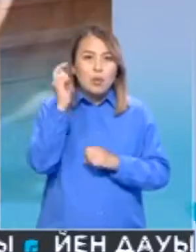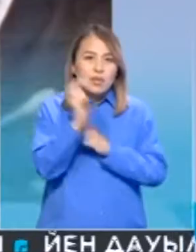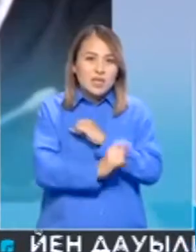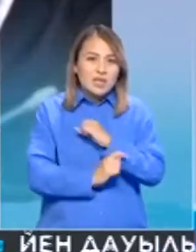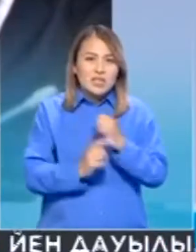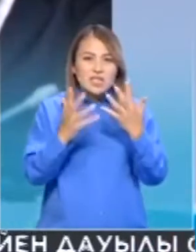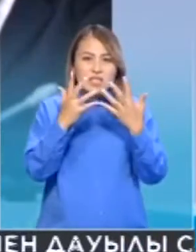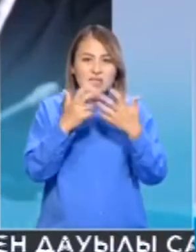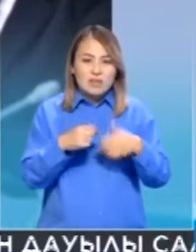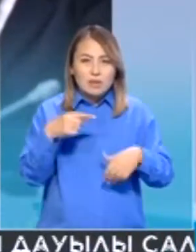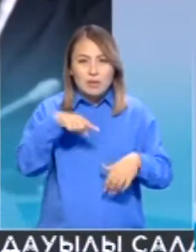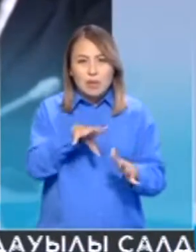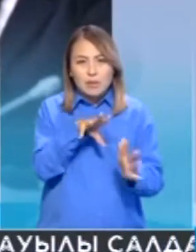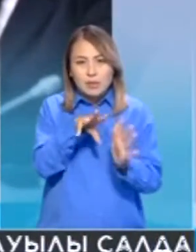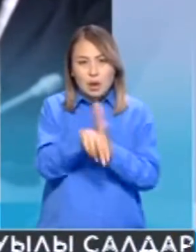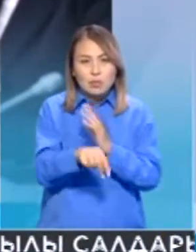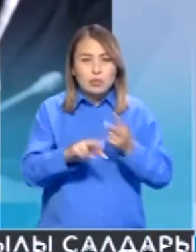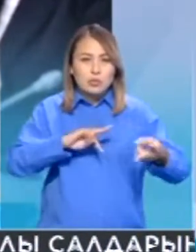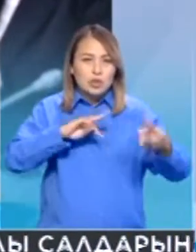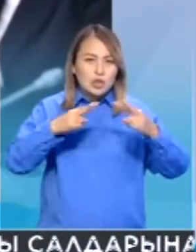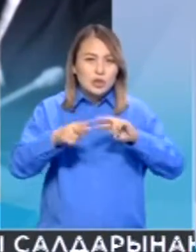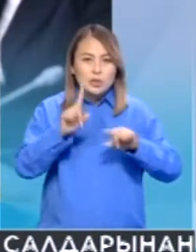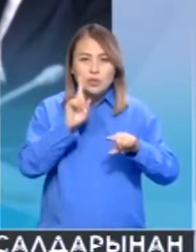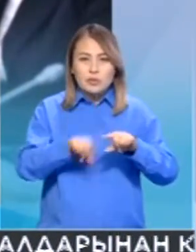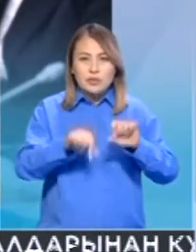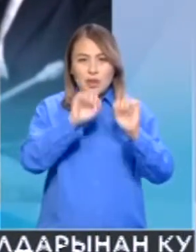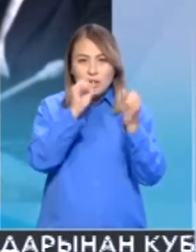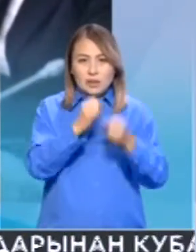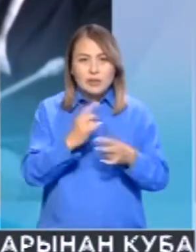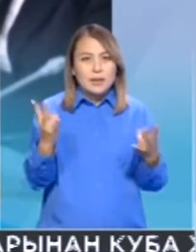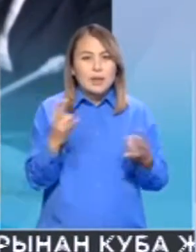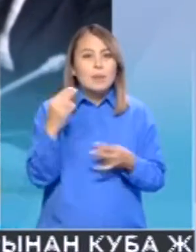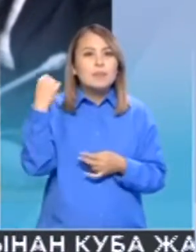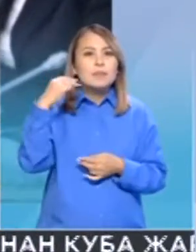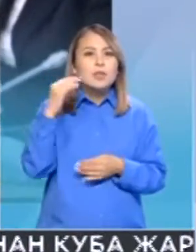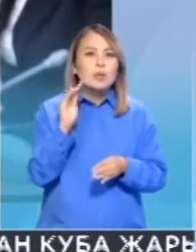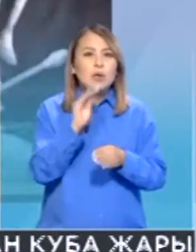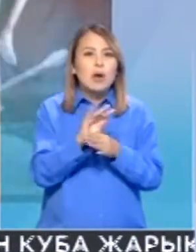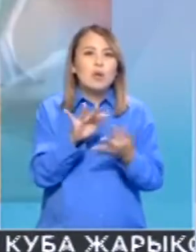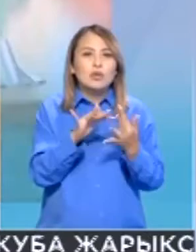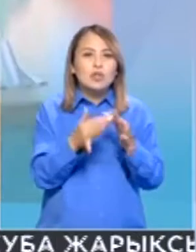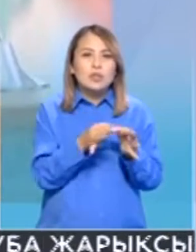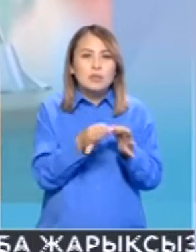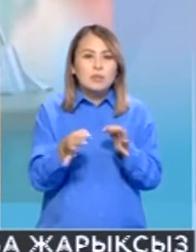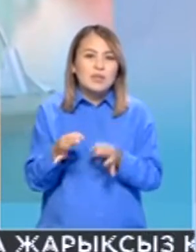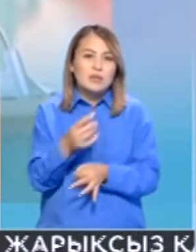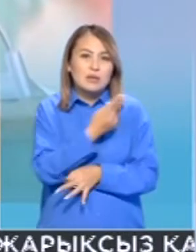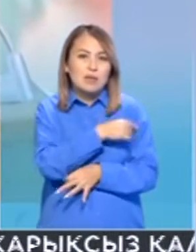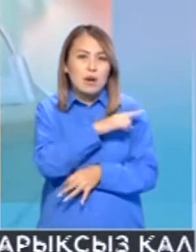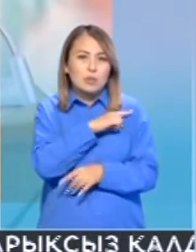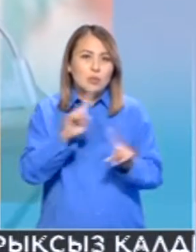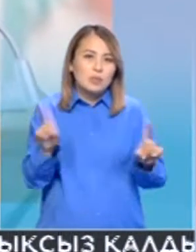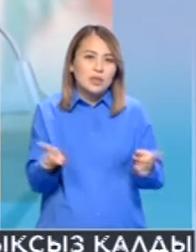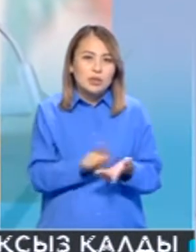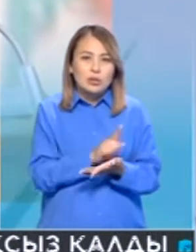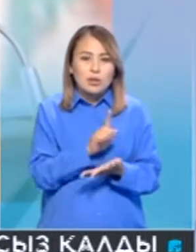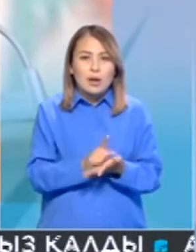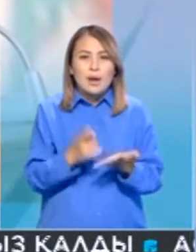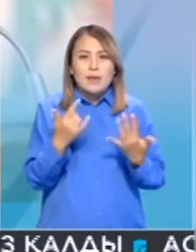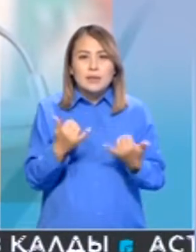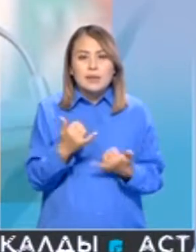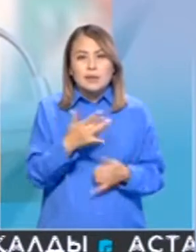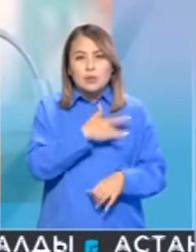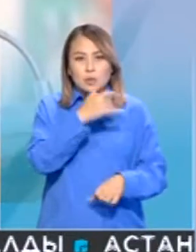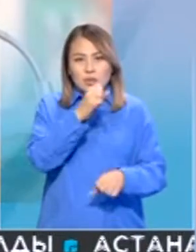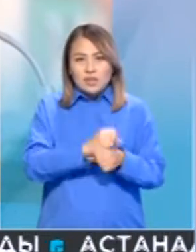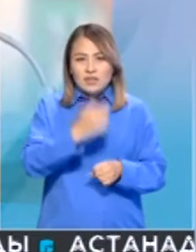оқу материалдарын цифрлы форматқа ауыстыруды жеделдету қажет, деді президент. Бұдан бөлек ауылды жерлерде медицинаны дамыту міндеті тұр.